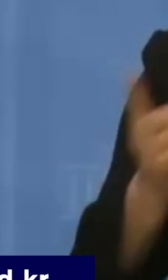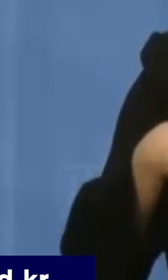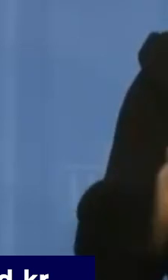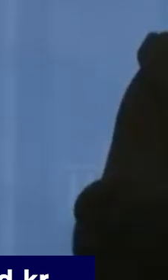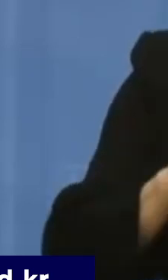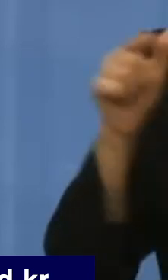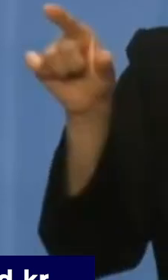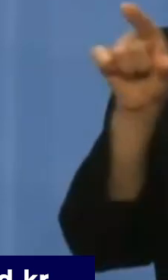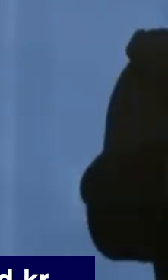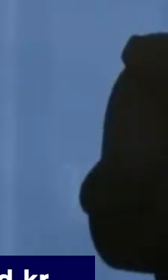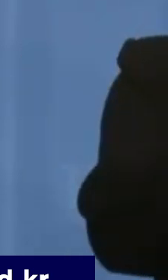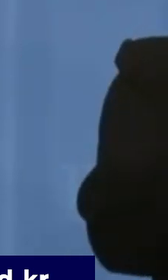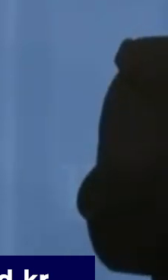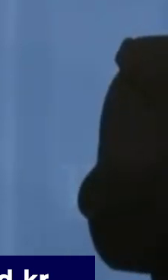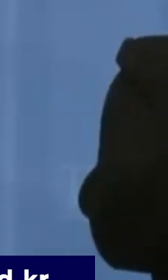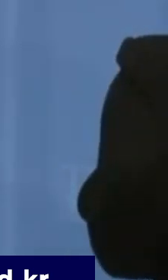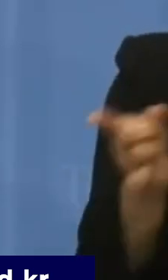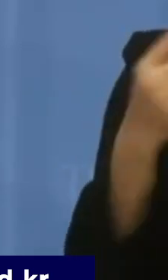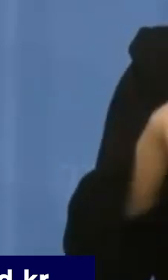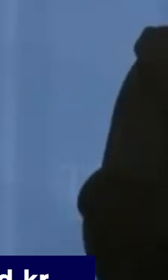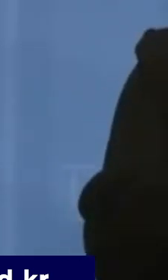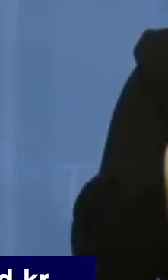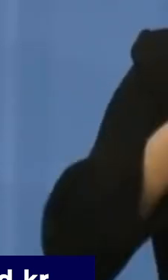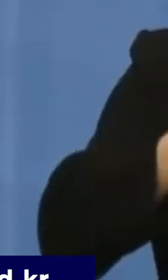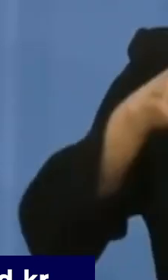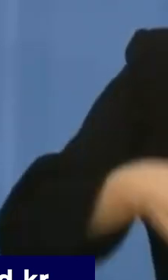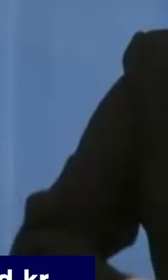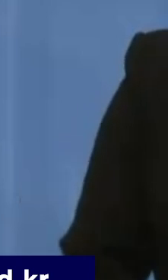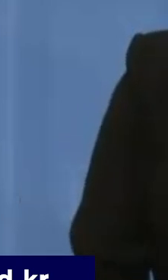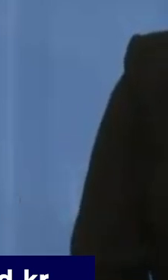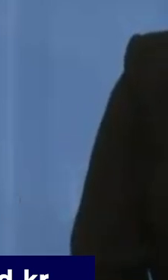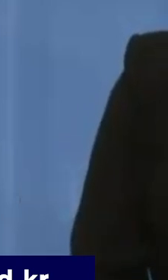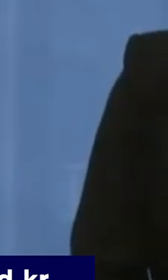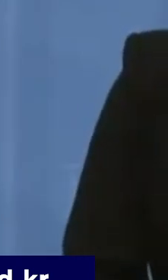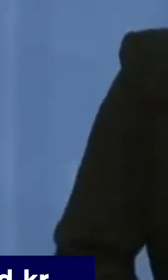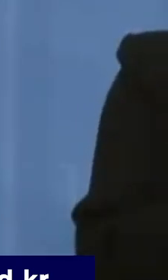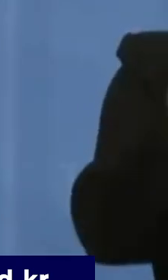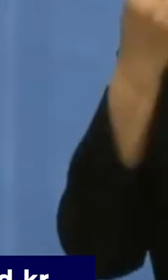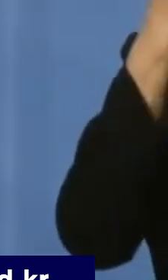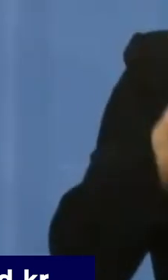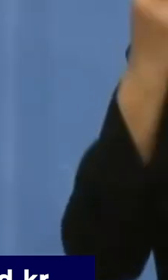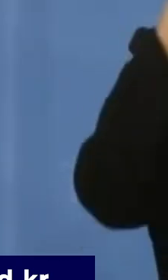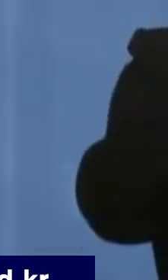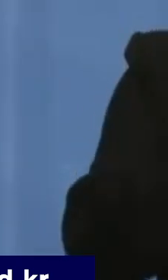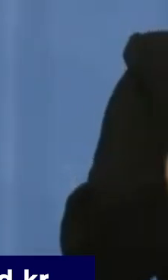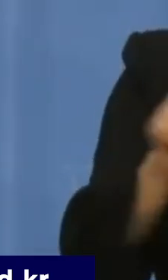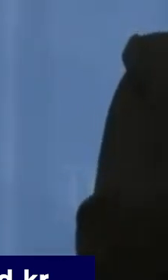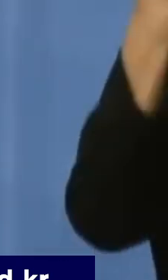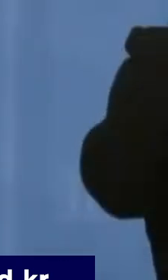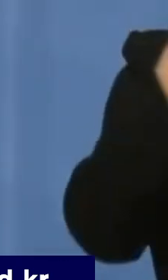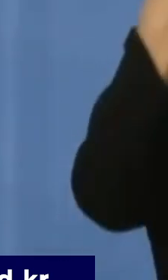나아가 국민의 신뢰를 회복하기 위한 피할 수 없는 과제입니다. 여러 여론조사에서 특검